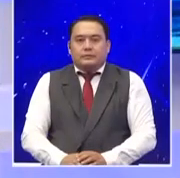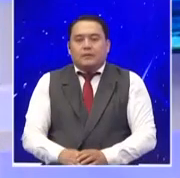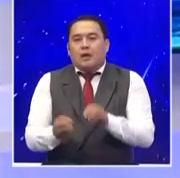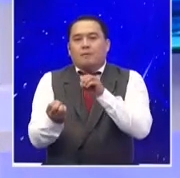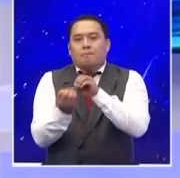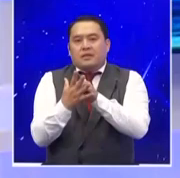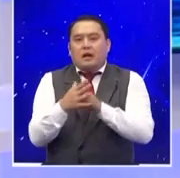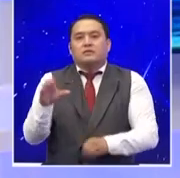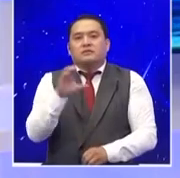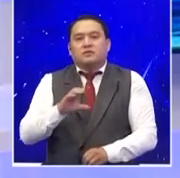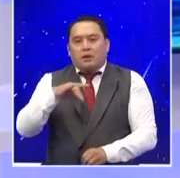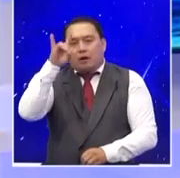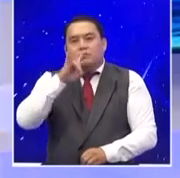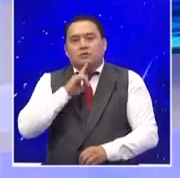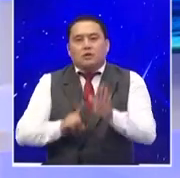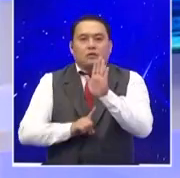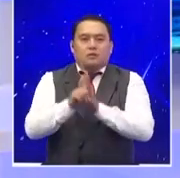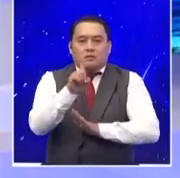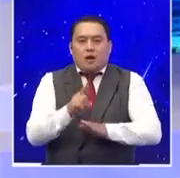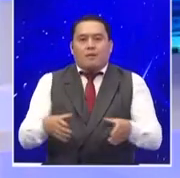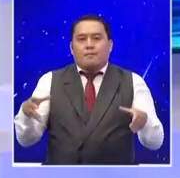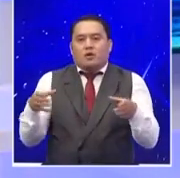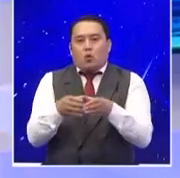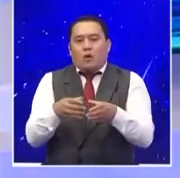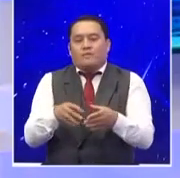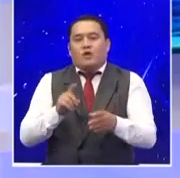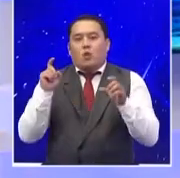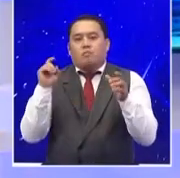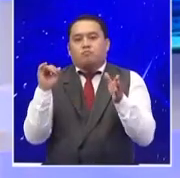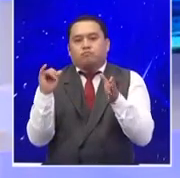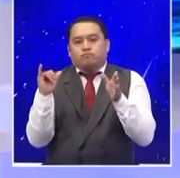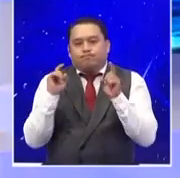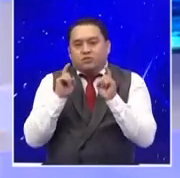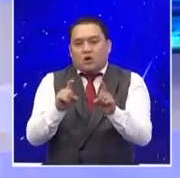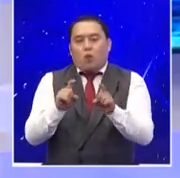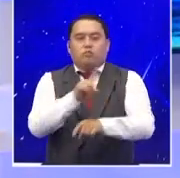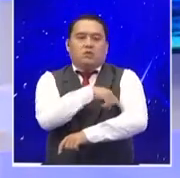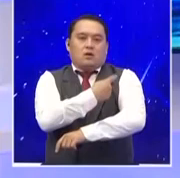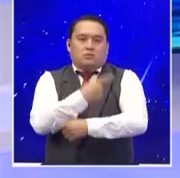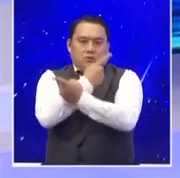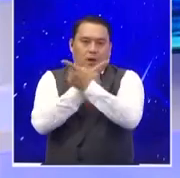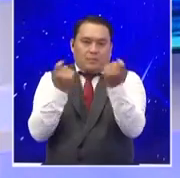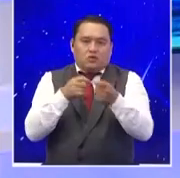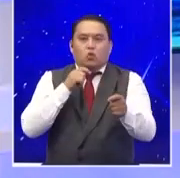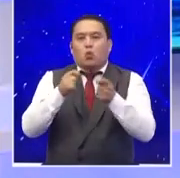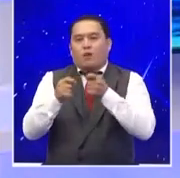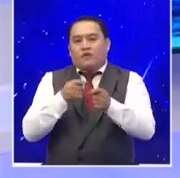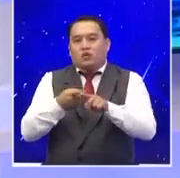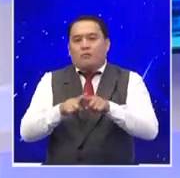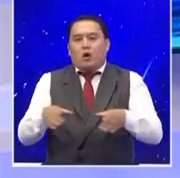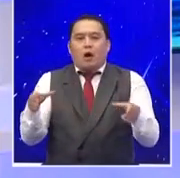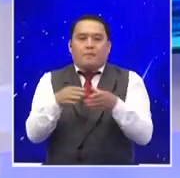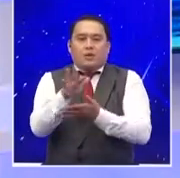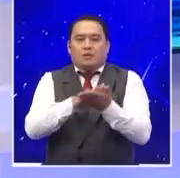С 15 сентября в Казахстане началась кампания по прикреплению к поликлиникам. Об этом журналистам сообщили на пресс-конференции.